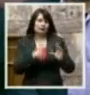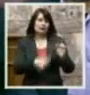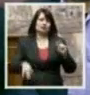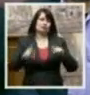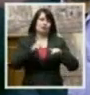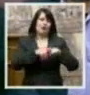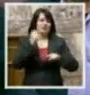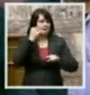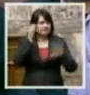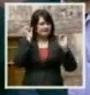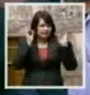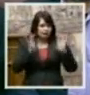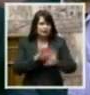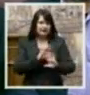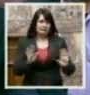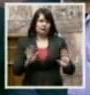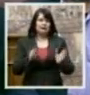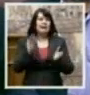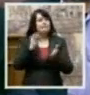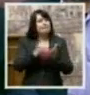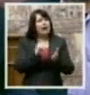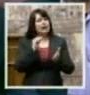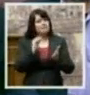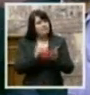διότι